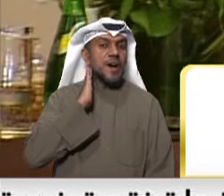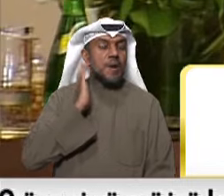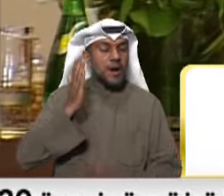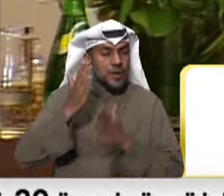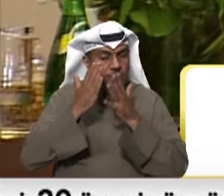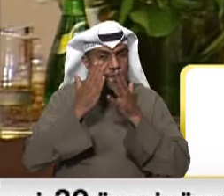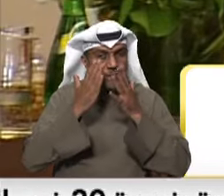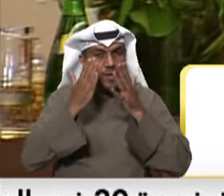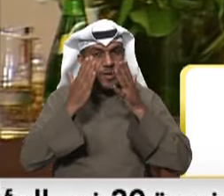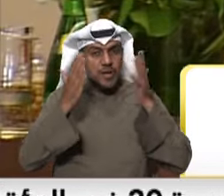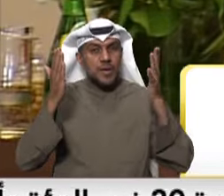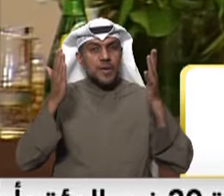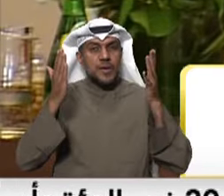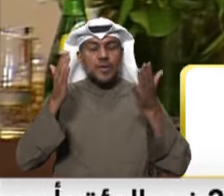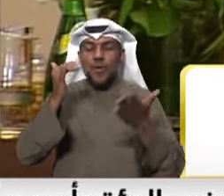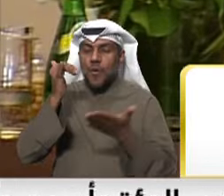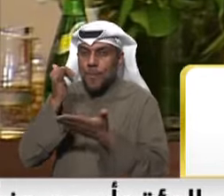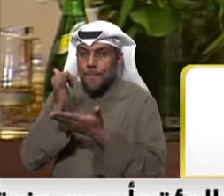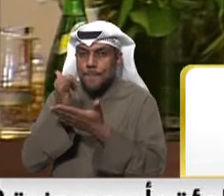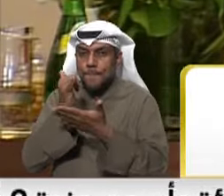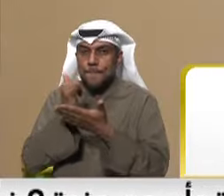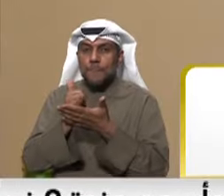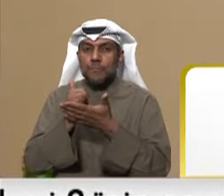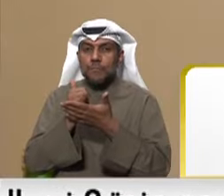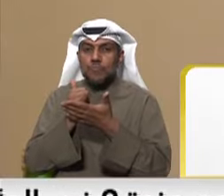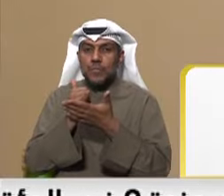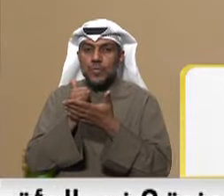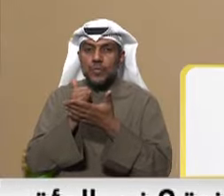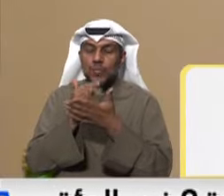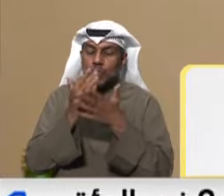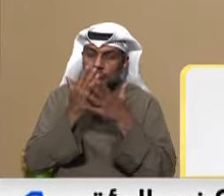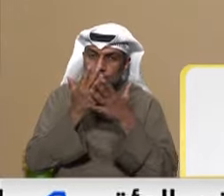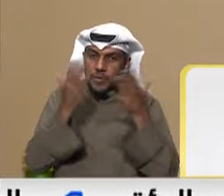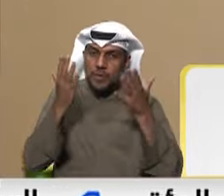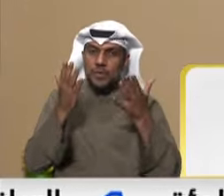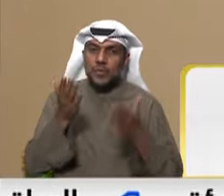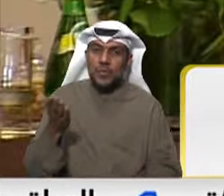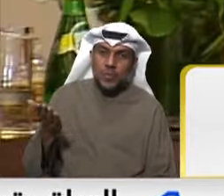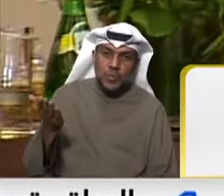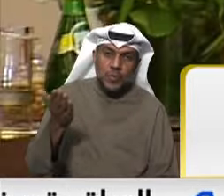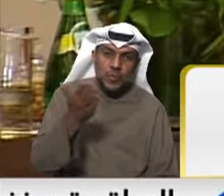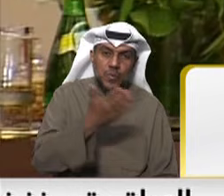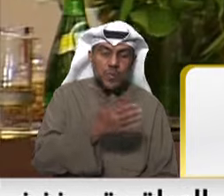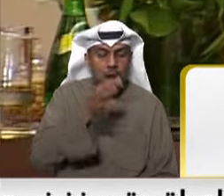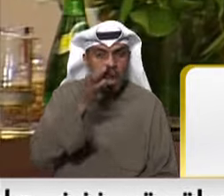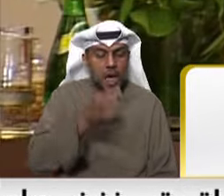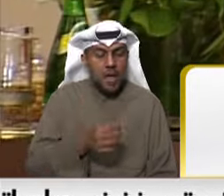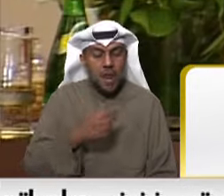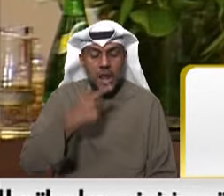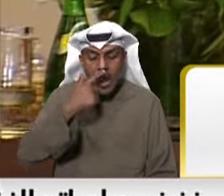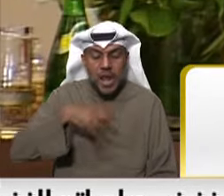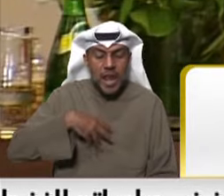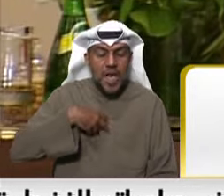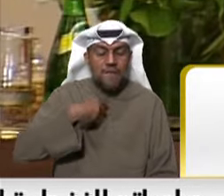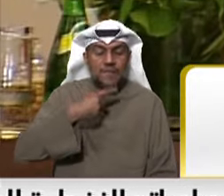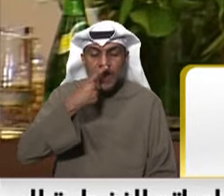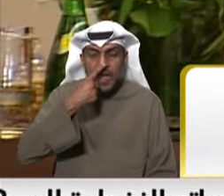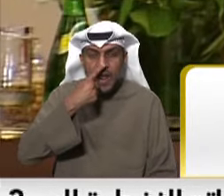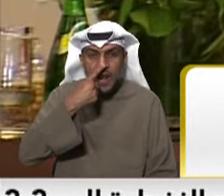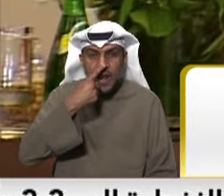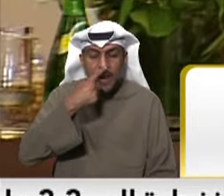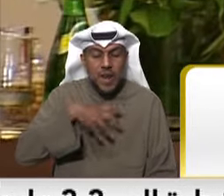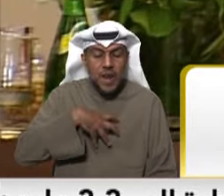كبيرة ومسؤولية جسيمة تتطلب بذل النفس قبل النفيس